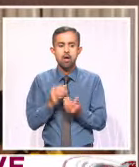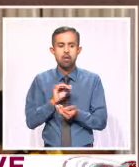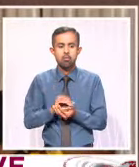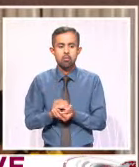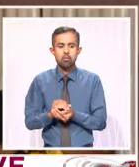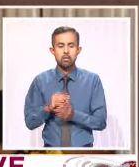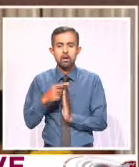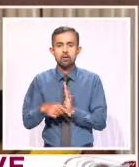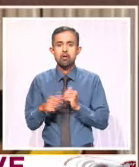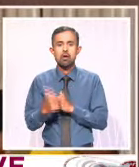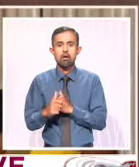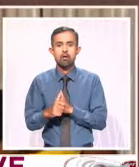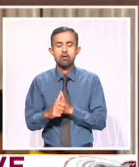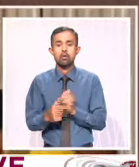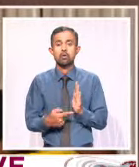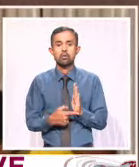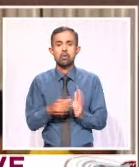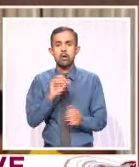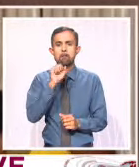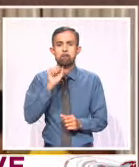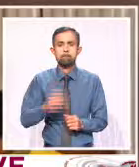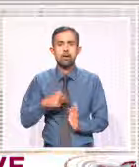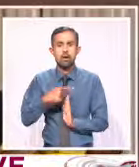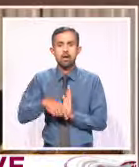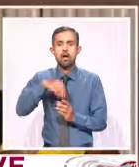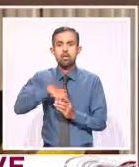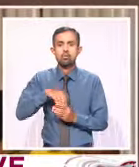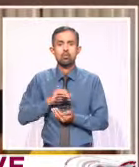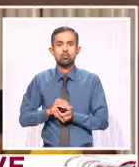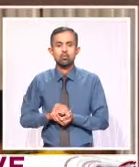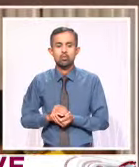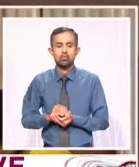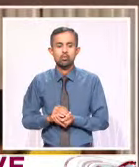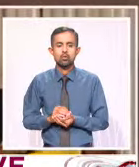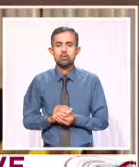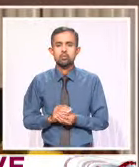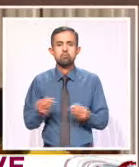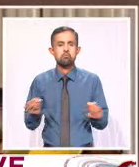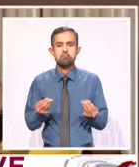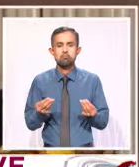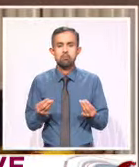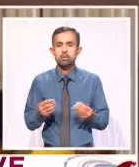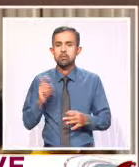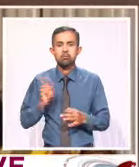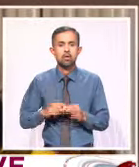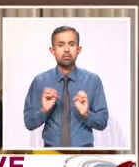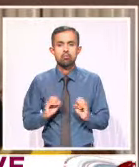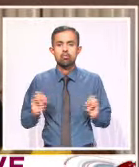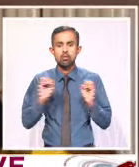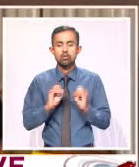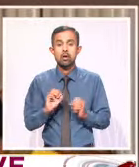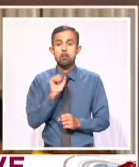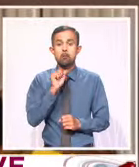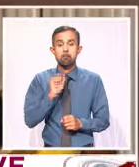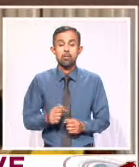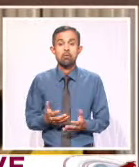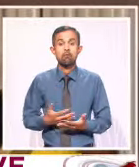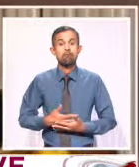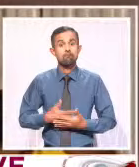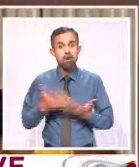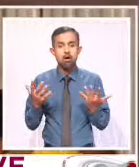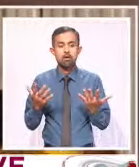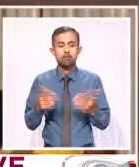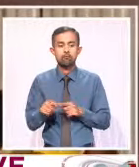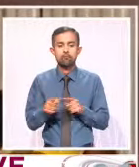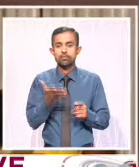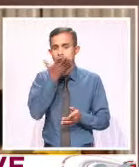තියෙනවා. මේ රටේ නිෂ්පාදනයේ සීනි මෙට්‍රික් ටොන් 50,000ක් මේ රට ඇතුලේ තියෙනවා. ඒ නිසා කිසිම හිගයක් ඇති වෙන්න විදිහක් නැහැ. මෙට්‍රික් ටොන් 50,000 කියන ලොකු තොගයක්. ඒ